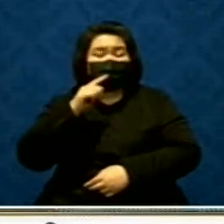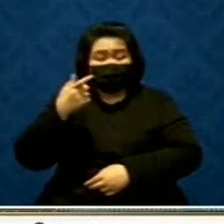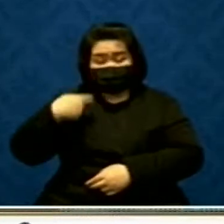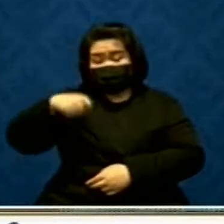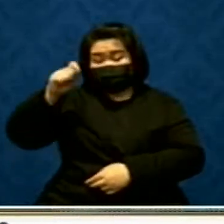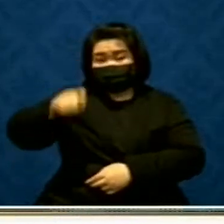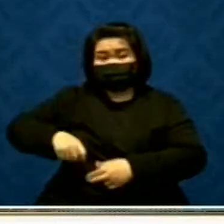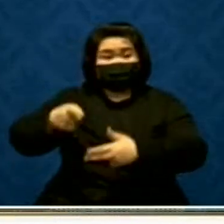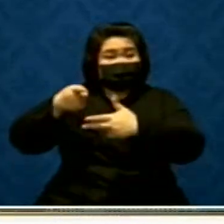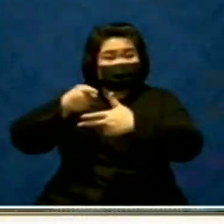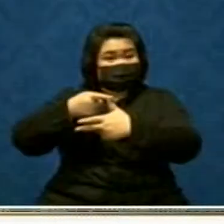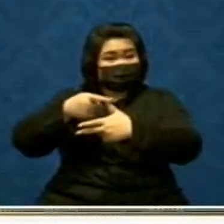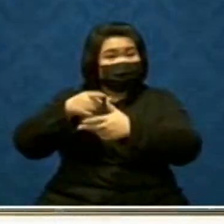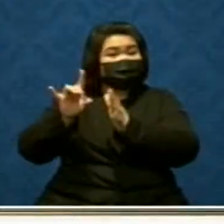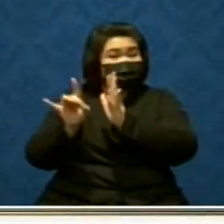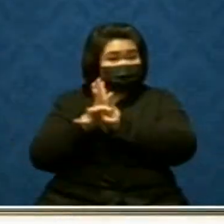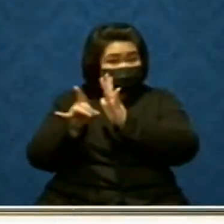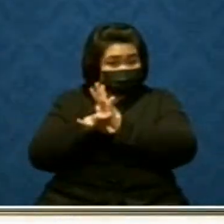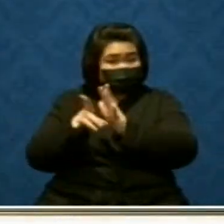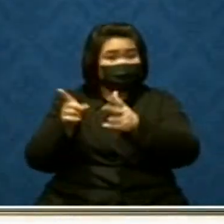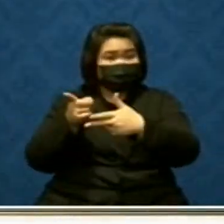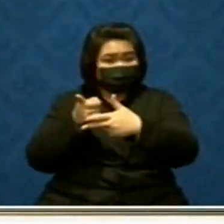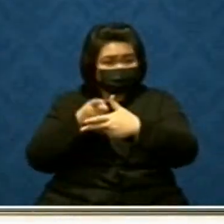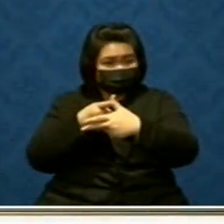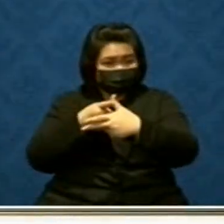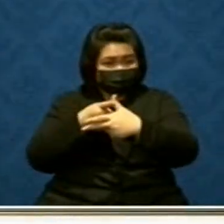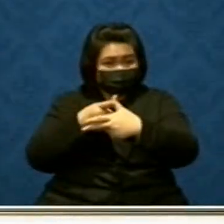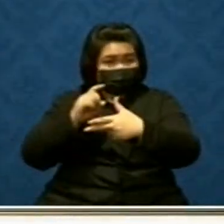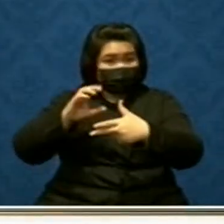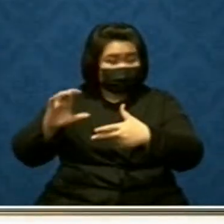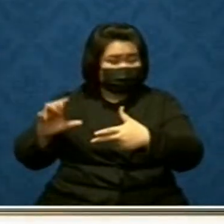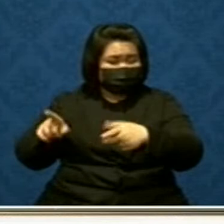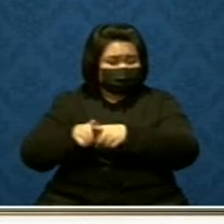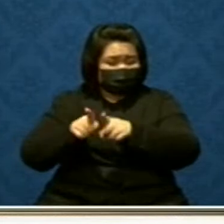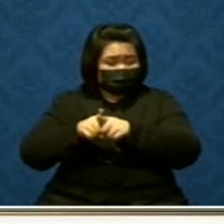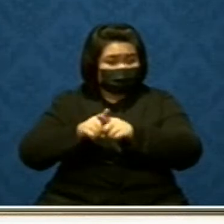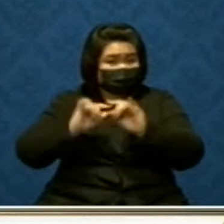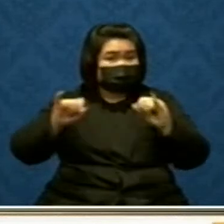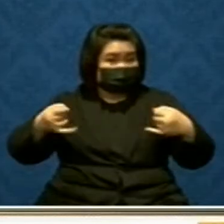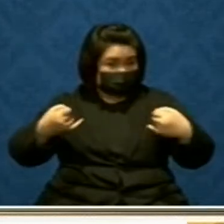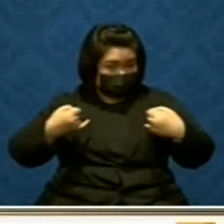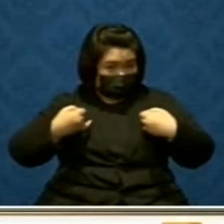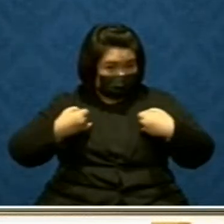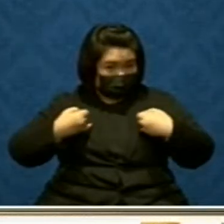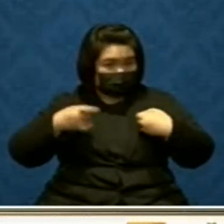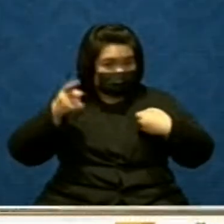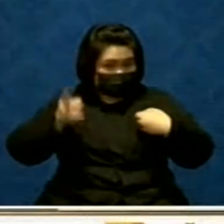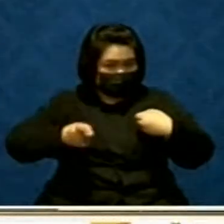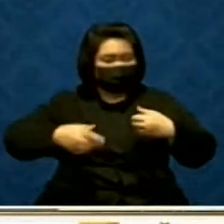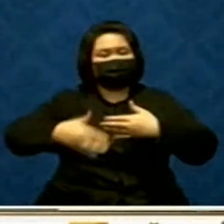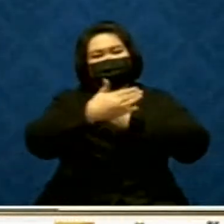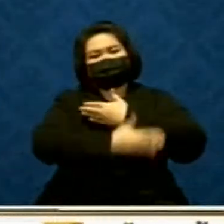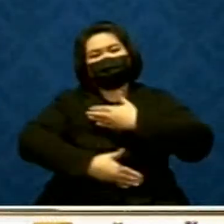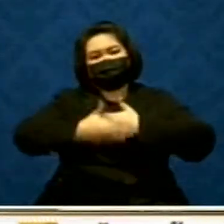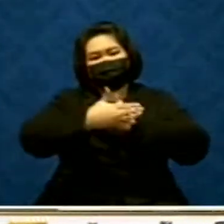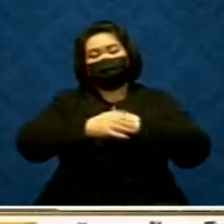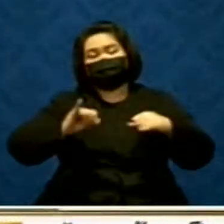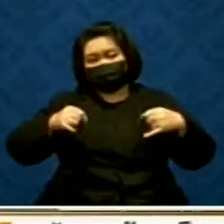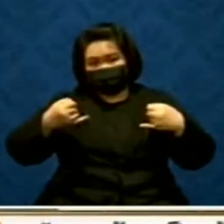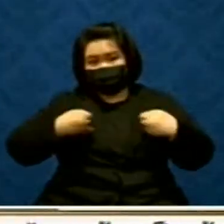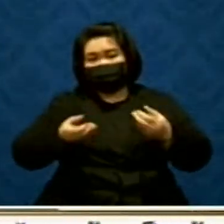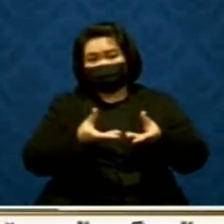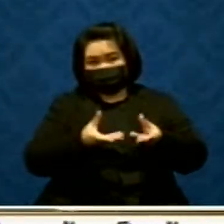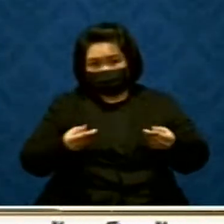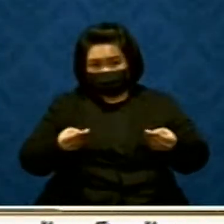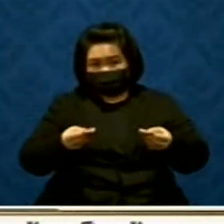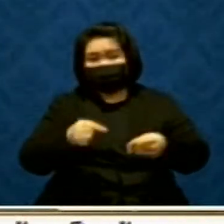ได้มีคำพิพากษาว่ากรรมสิทธิ์ในที่ดินที่บริเวณเขากระโดงเป็นของการรถไฟการรถไฟเนี่ยสามารถนำ